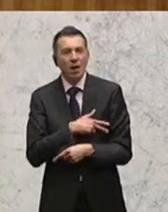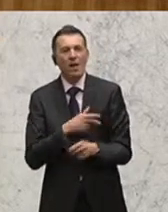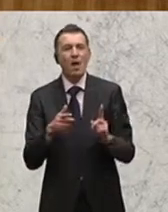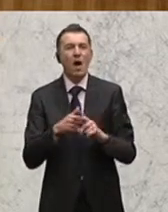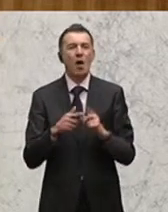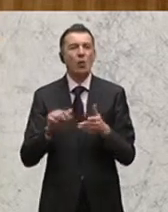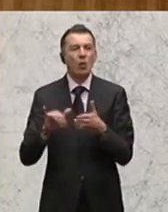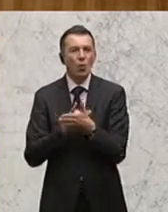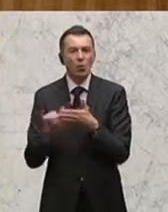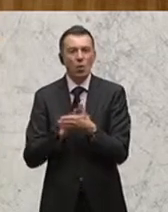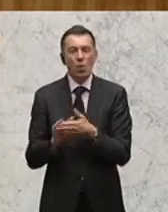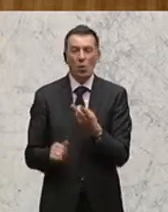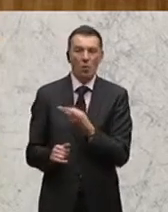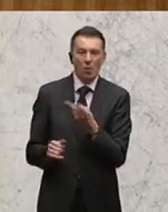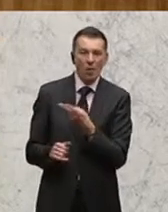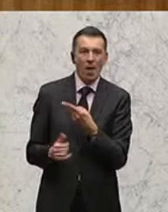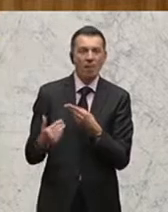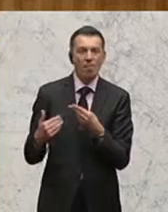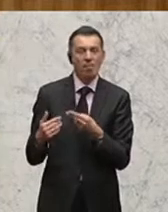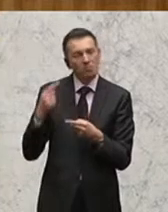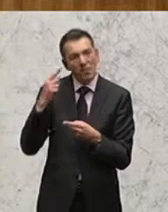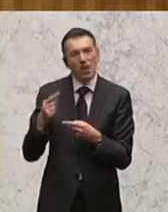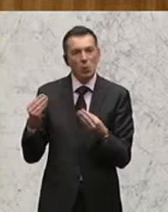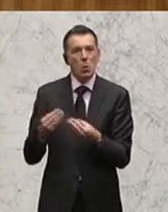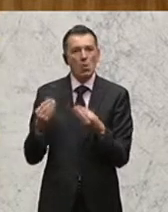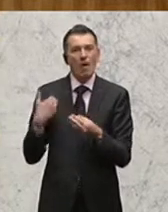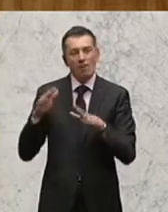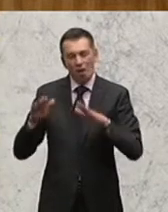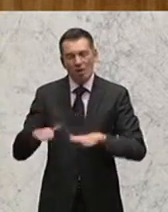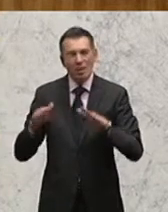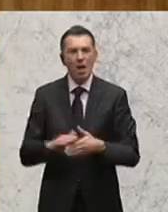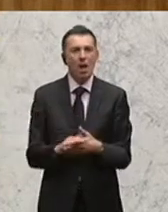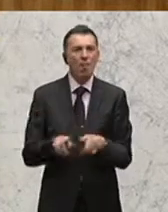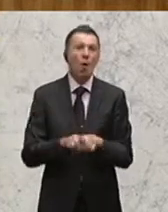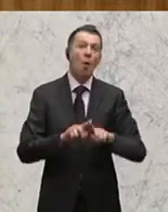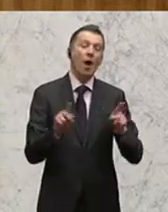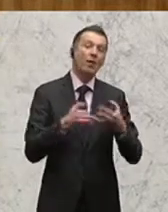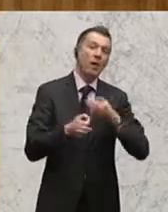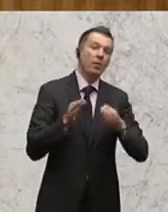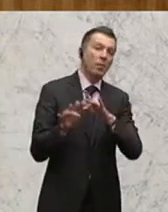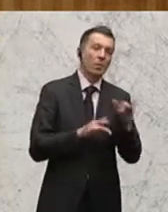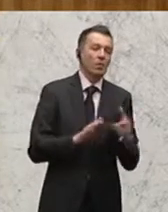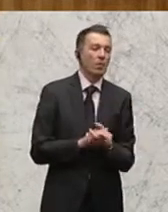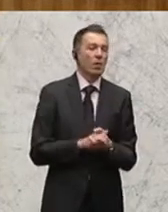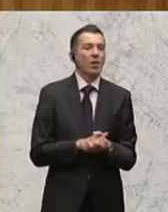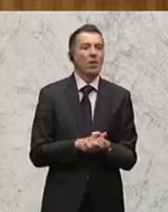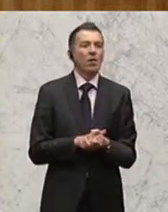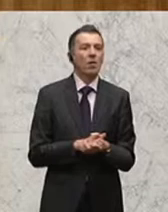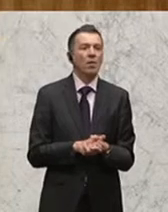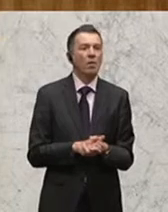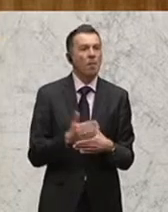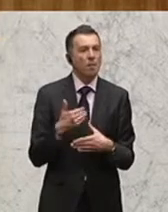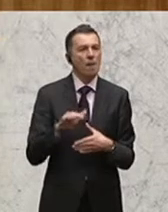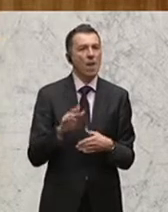in beiden Fällen von einem islamistischen Hintergrund ausgeht, sondern auch aufgrund von anderen Informationen, wie bedeutet wurde, dass man